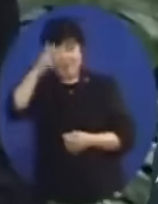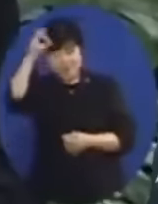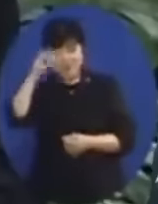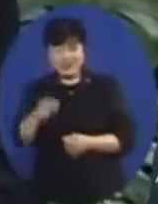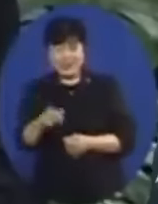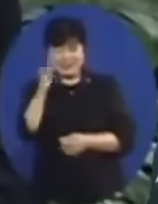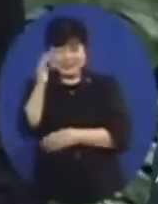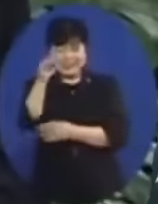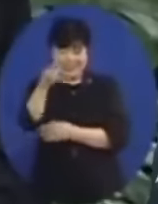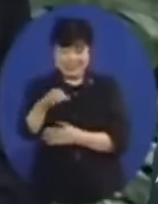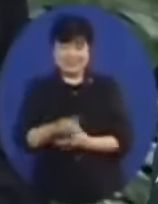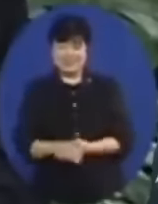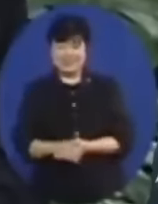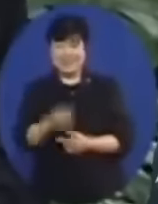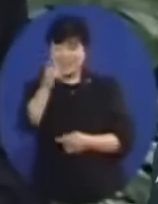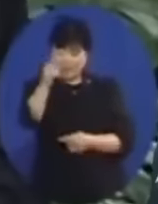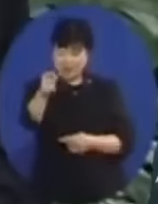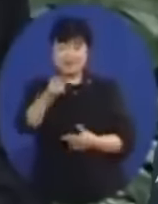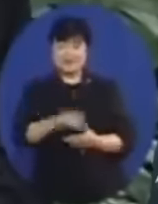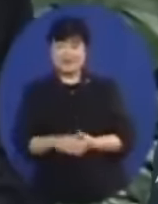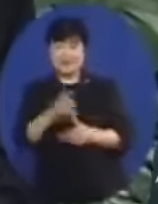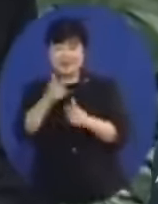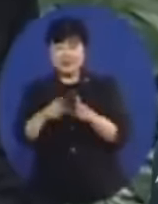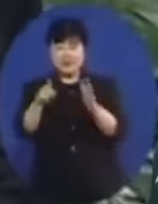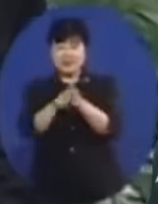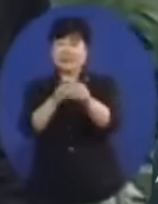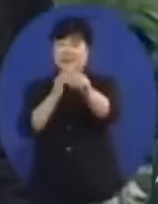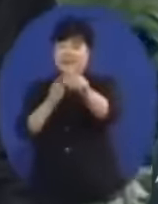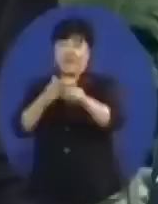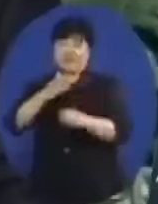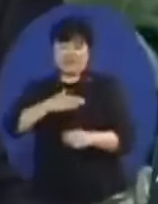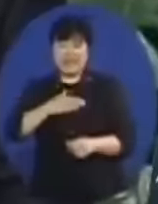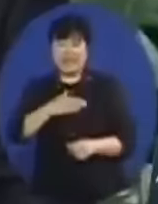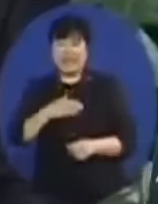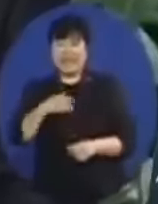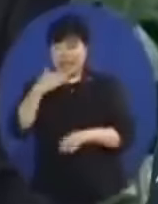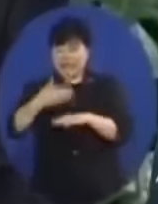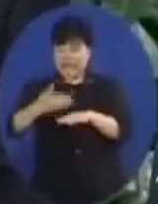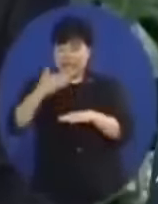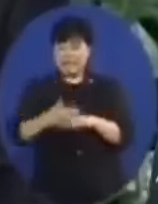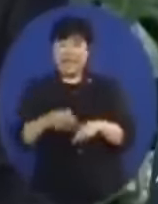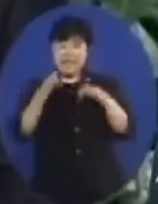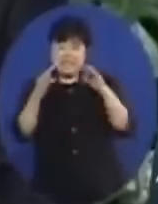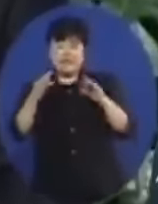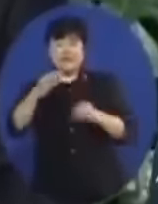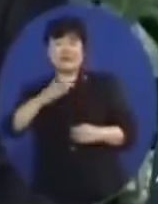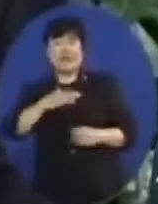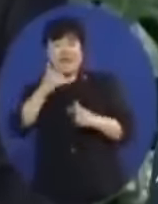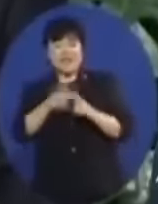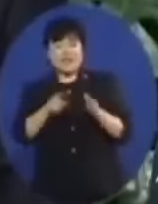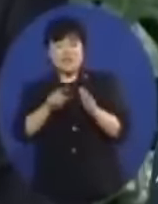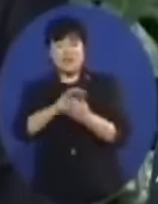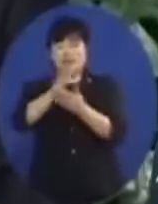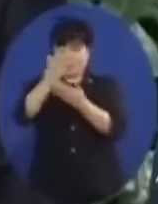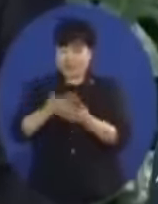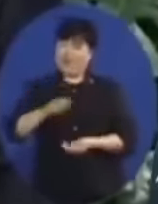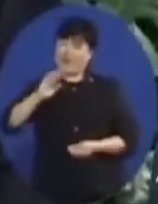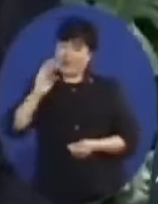시내에 나가서 여러분 예수 믿으십시오. 내가 이 깡패 김익두가 예수 믿고